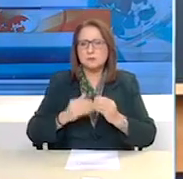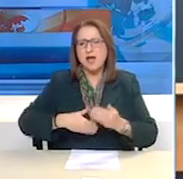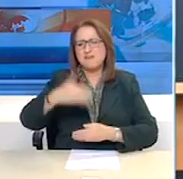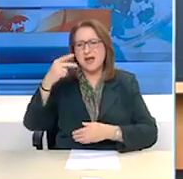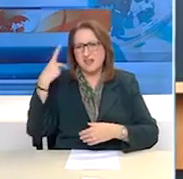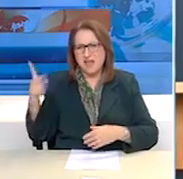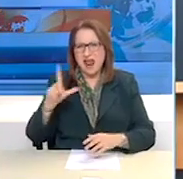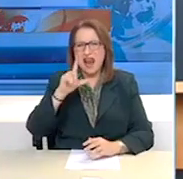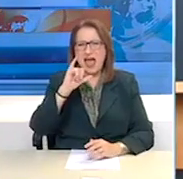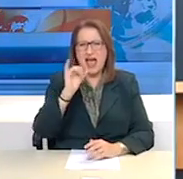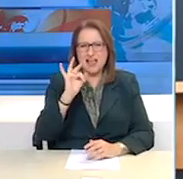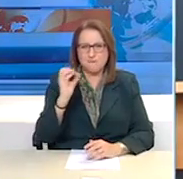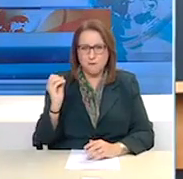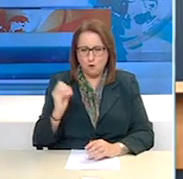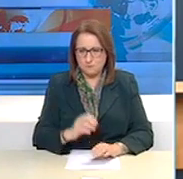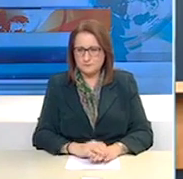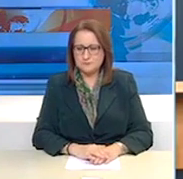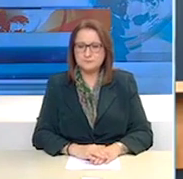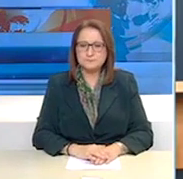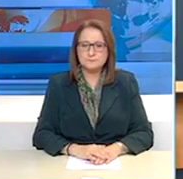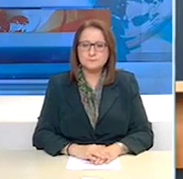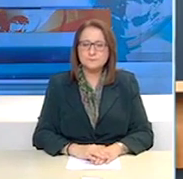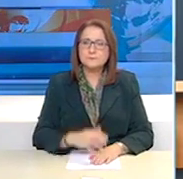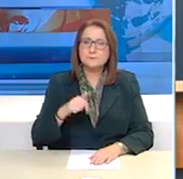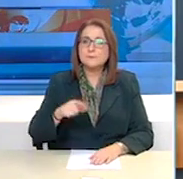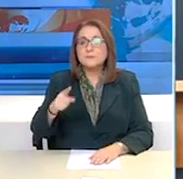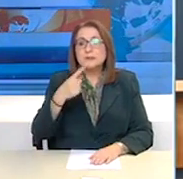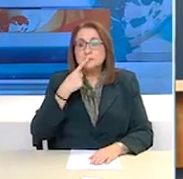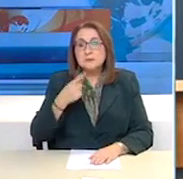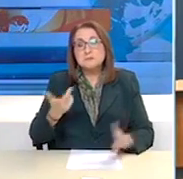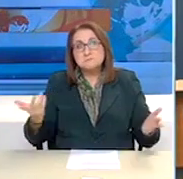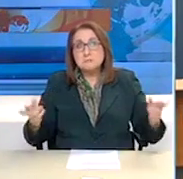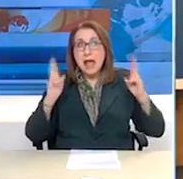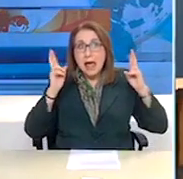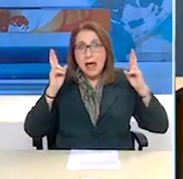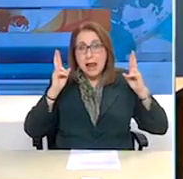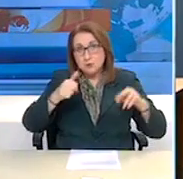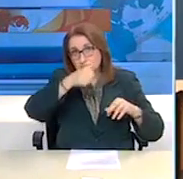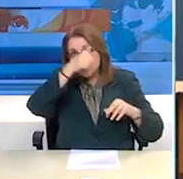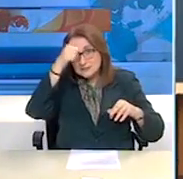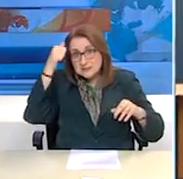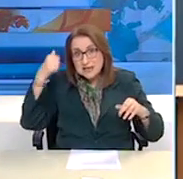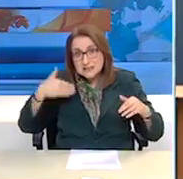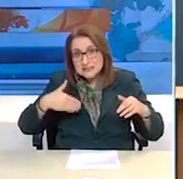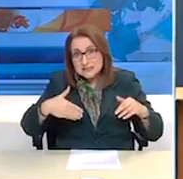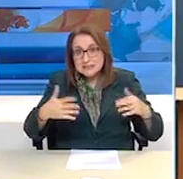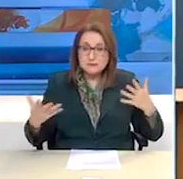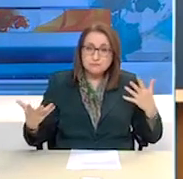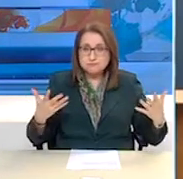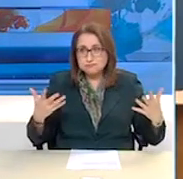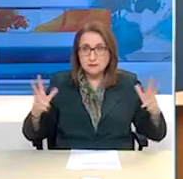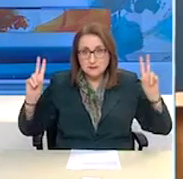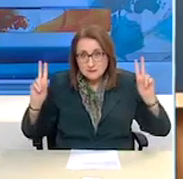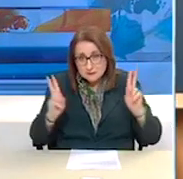ότι θα επικρατήσει το καλό σενάριο και θα βοηθήσει και το εύκρατο κλίμα του ελληνικού καλοκαιριού, πότε αναμένεται το δεύτερο κύμα της COVID-19